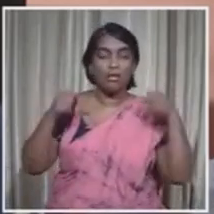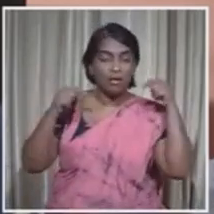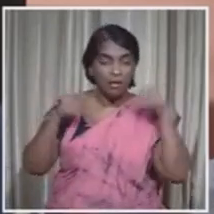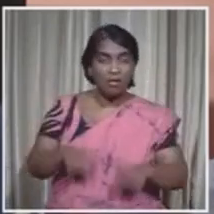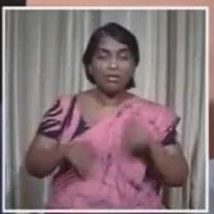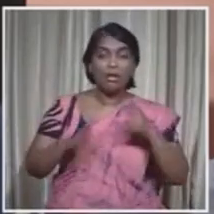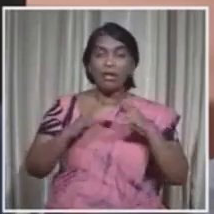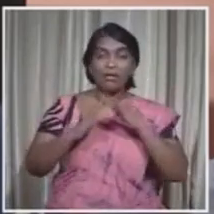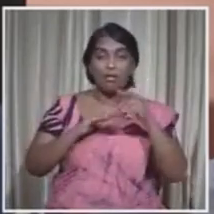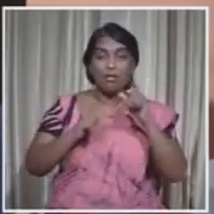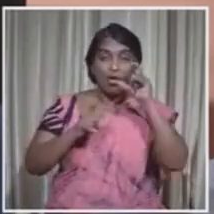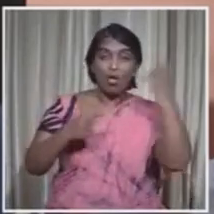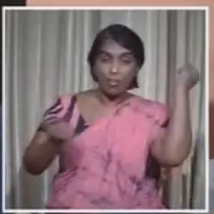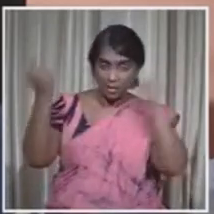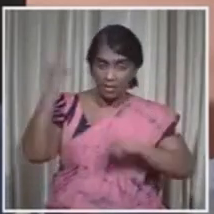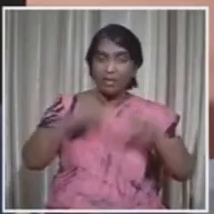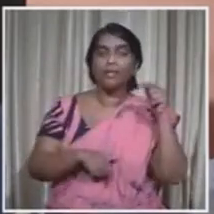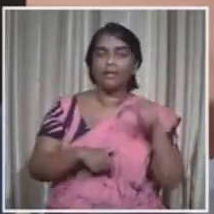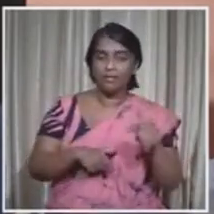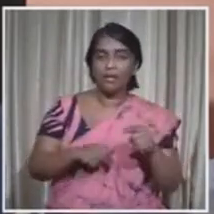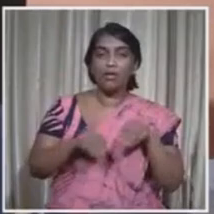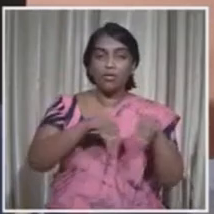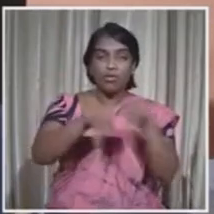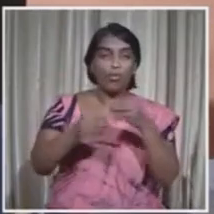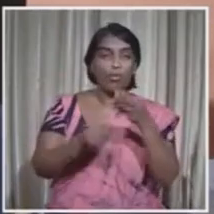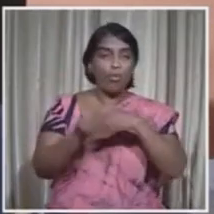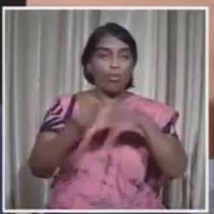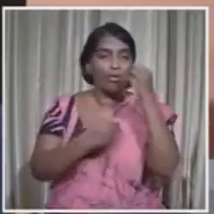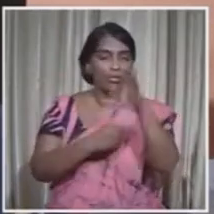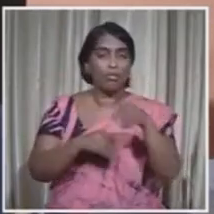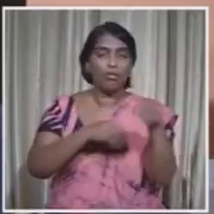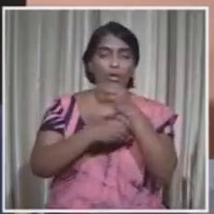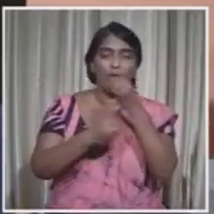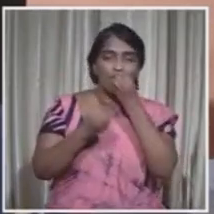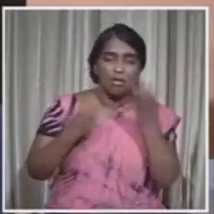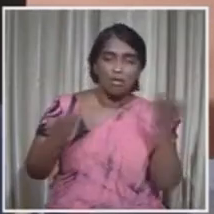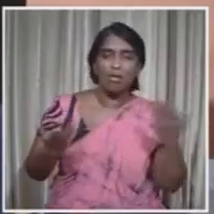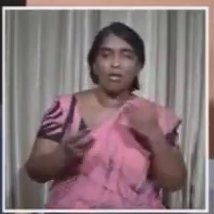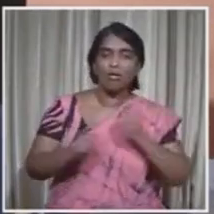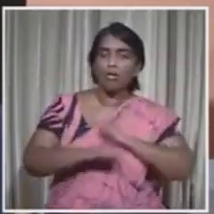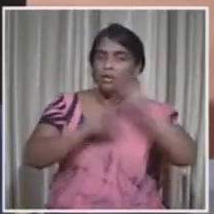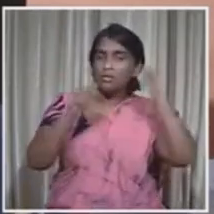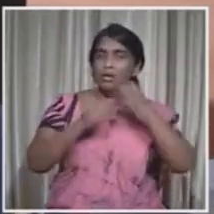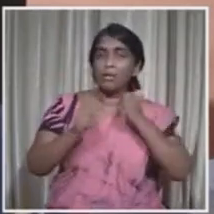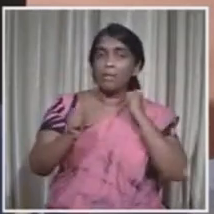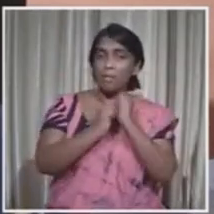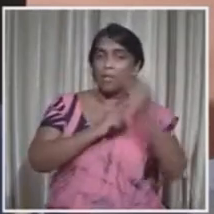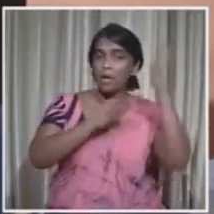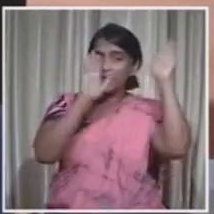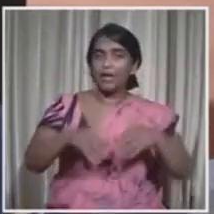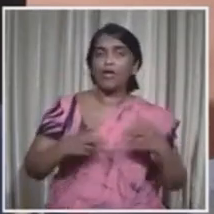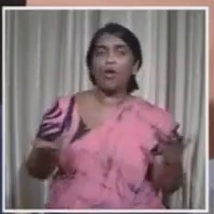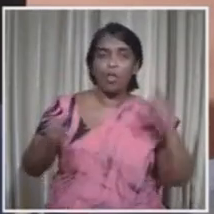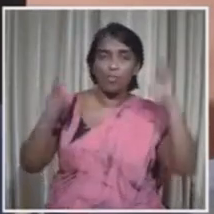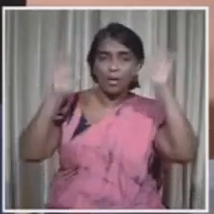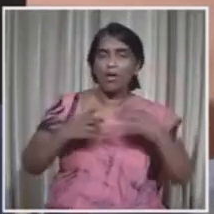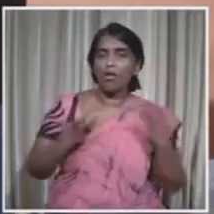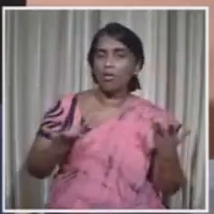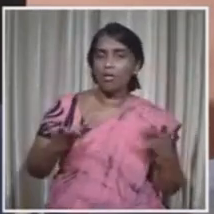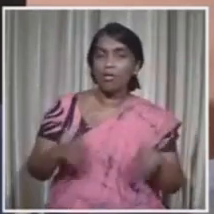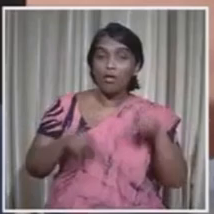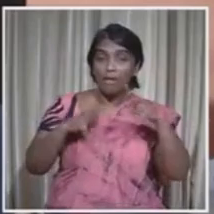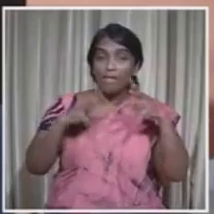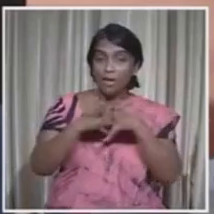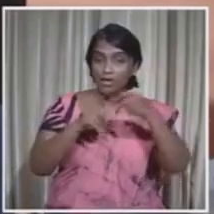මිනිස්සු කොළඹට බස් එක එනවා. ගොවින්ට පොහොර දෙන්නේ නැතුව අද ගොවින්ට කන්න බොන්න නැතුව ඉන්නකොට කොහෙද ගොවින් බස් අස්සන් කොළඹ එන්නේ? ඒක නිසා මේක